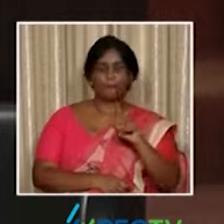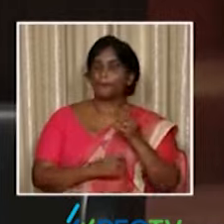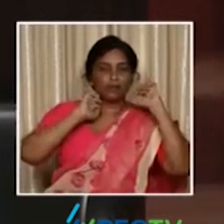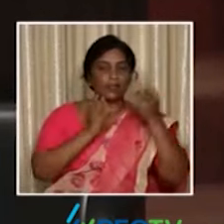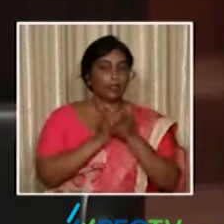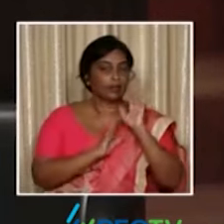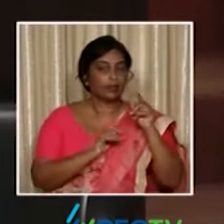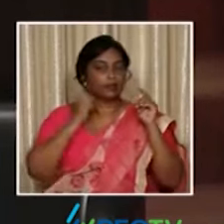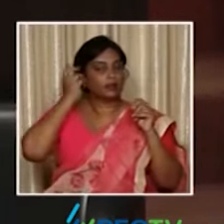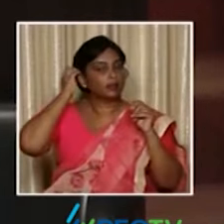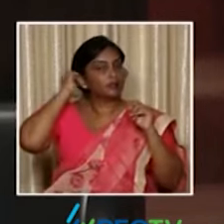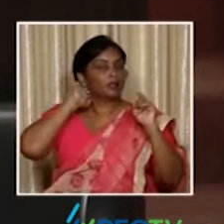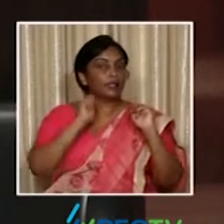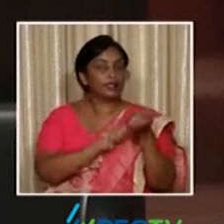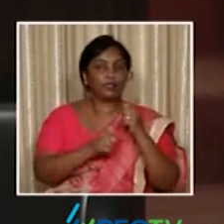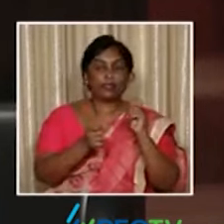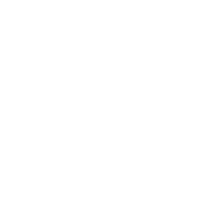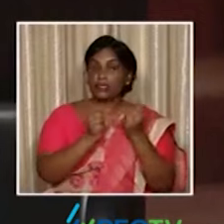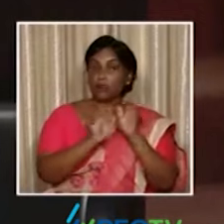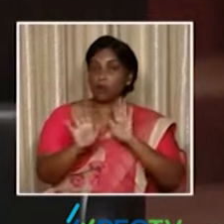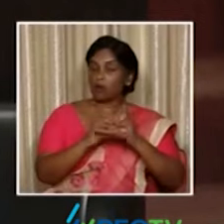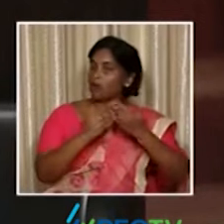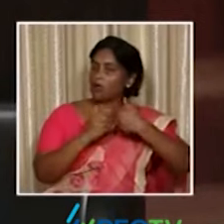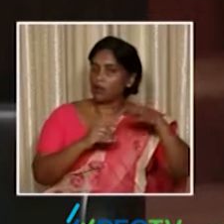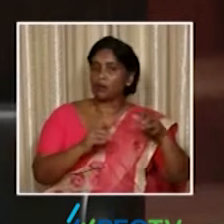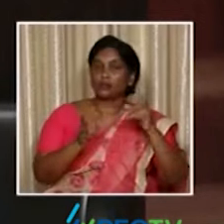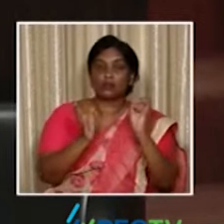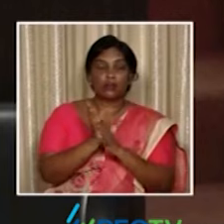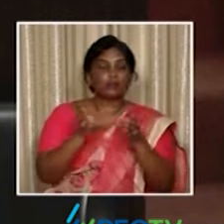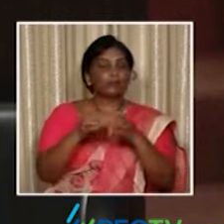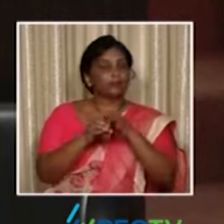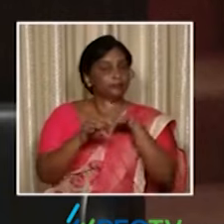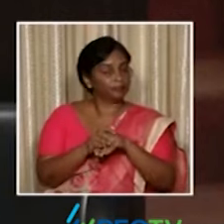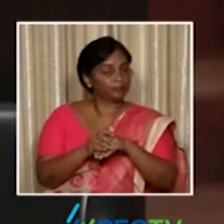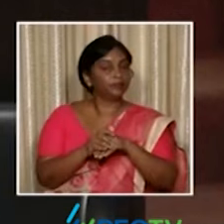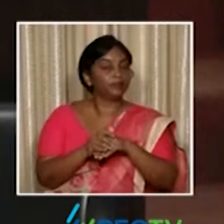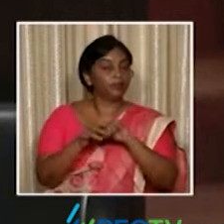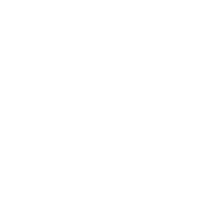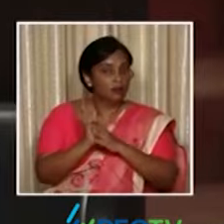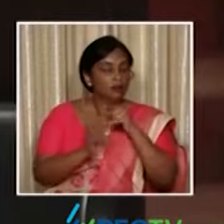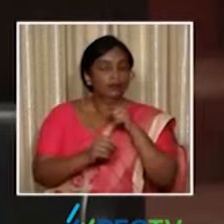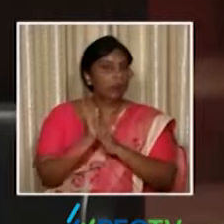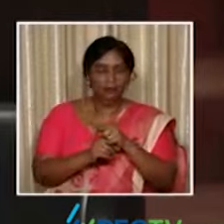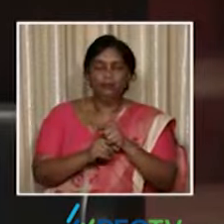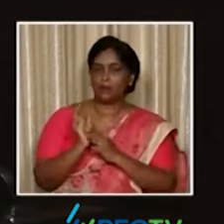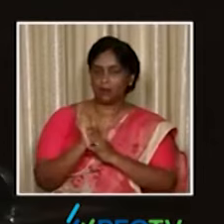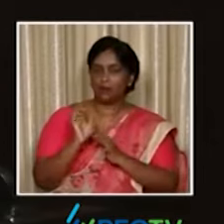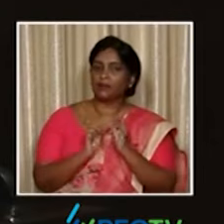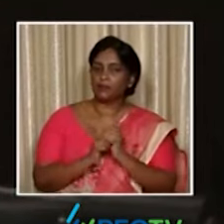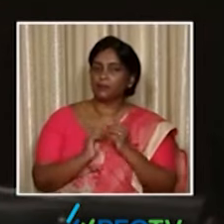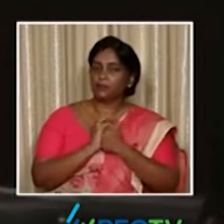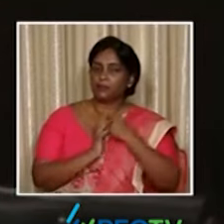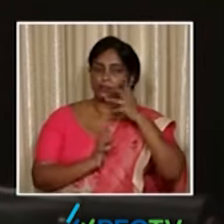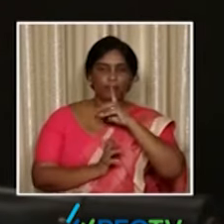ඉන්දියාවේ කෙරුවේ ඉන්දියාවේ ක්‍රිකට් පාලක මණ්ඩලයේ විසුරුව අයරලා ඉන්ටරිම් කමිටියක් පත් කළා. ඒ ඉන්ටරිම් කමිටිය කරා තමයි ඒ වෙනස්කම් කෙරුවේ. ගරු